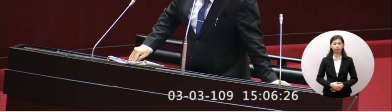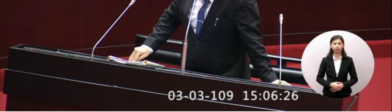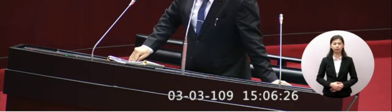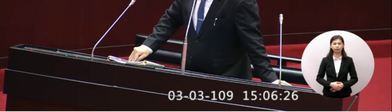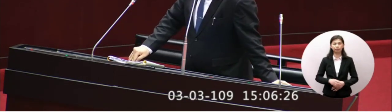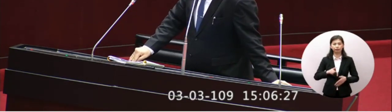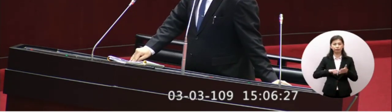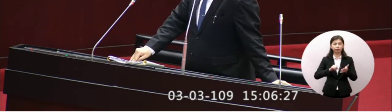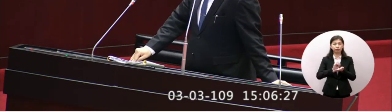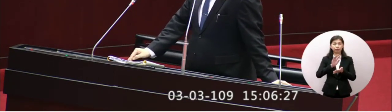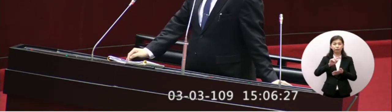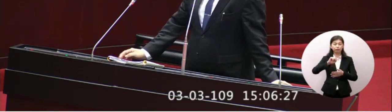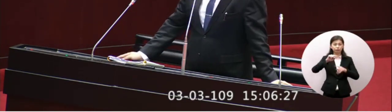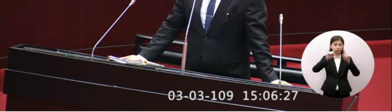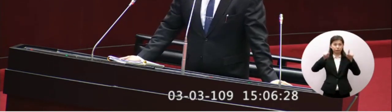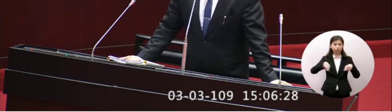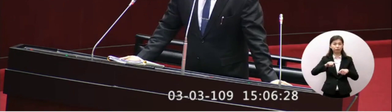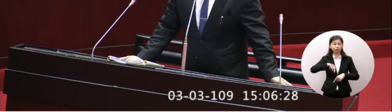麻烦简报下一张。